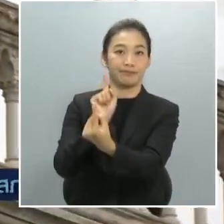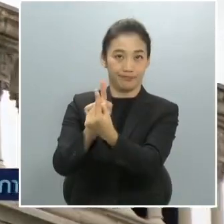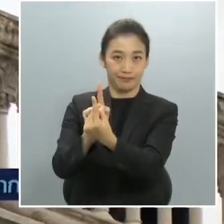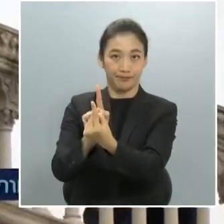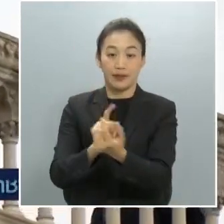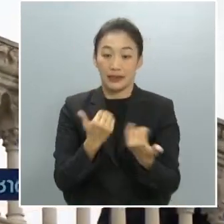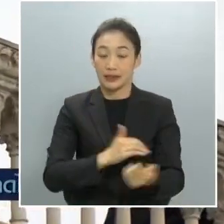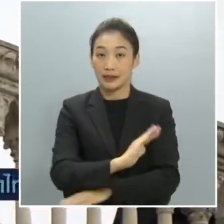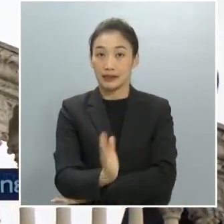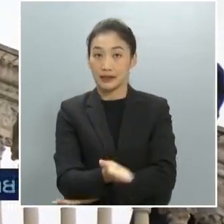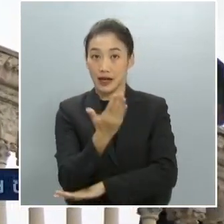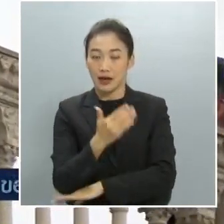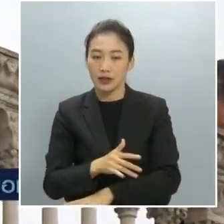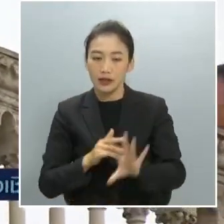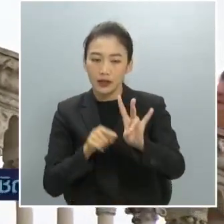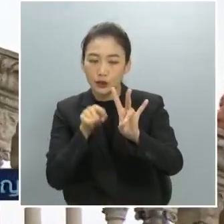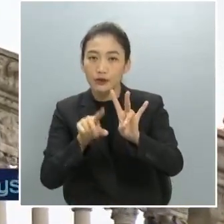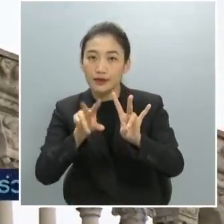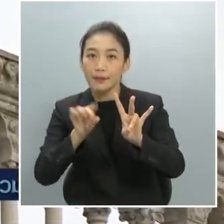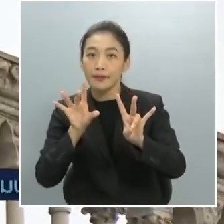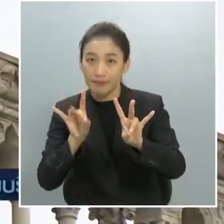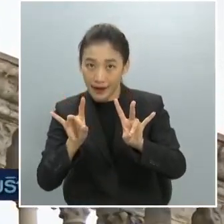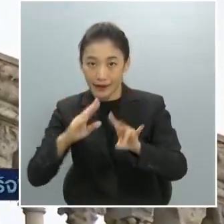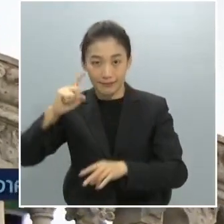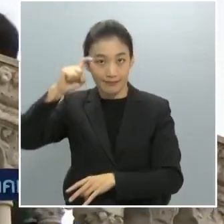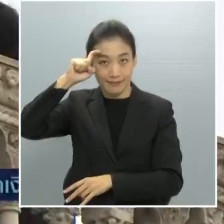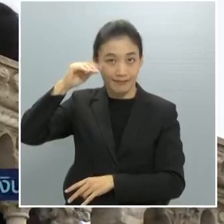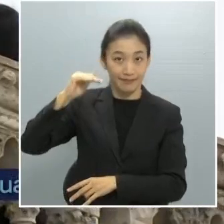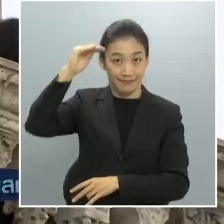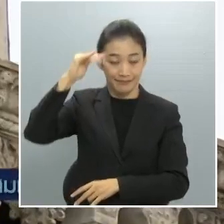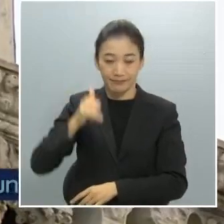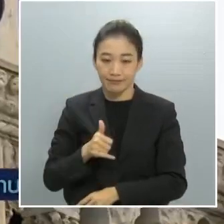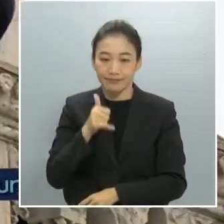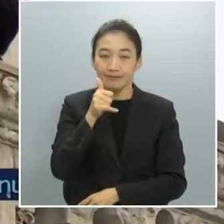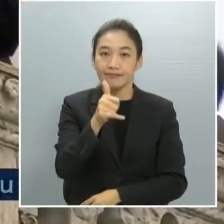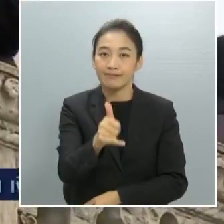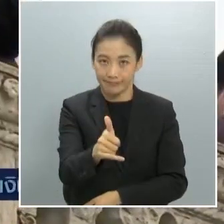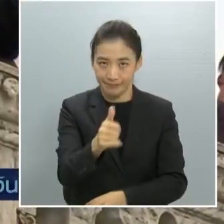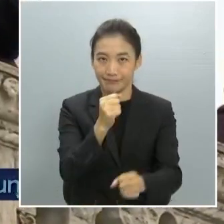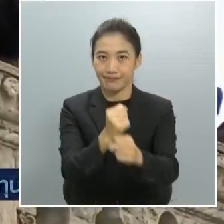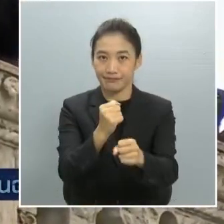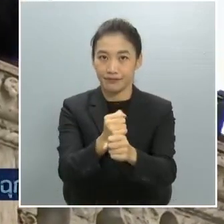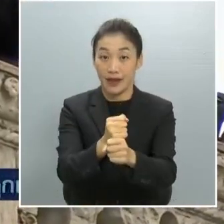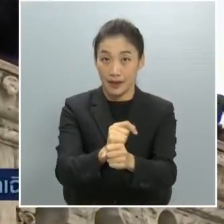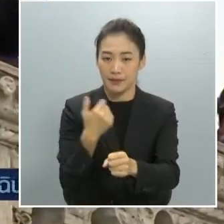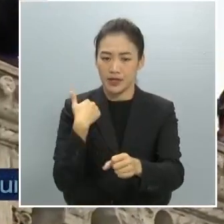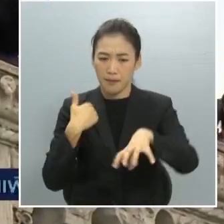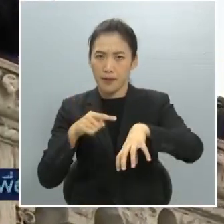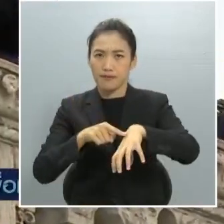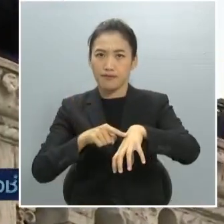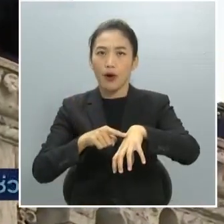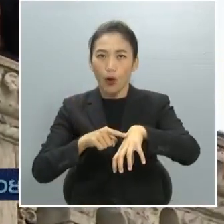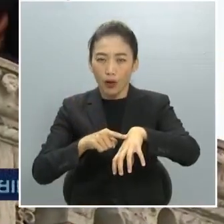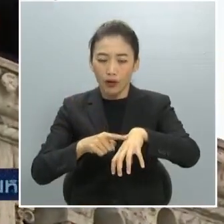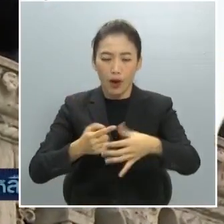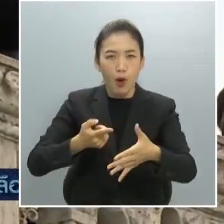ค่ะหลังจากนั้นนะคะนายกขึ้นไปที่ดาดฟ้าของตึกไทยคู่ฟ้าค่ะเพื่อสักการะพระพร